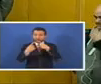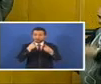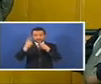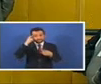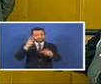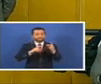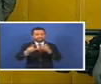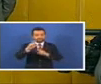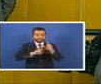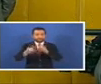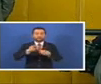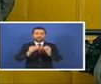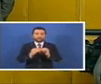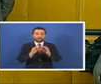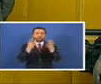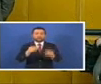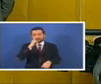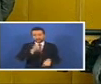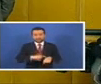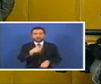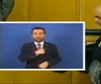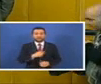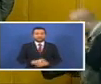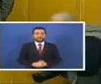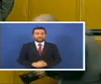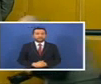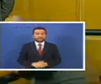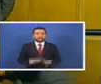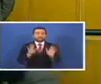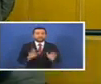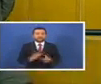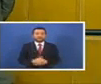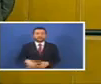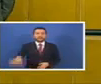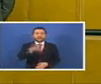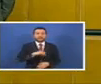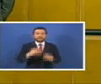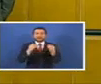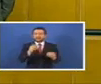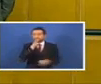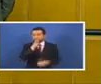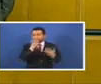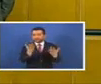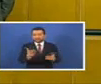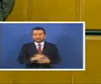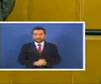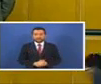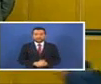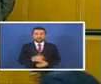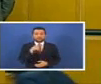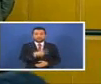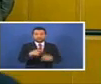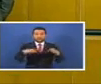konuşarak sorunlara çözüm bulacaklarına inanıyoruz. Ancak hepiniz çok iyi biliyorsunuz ki